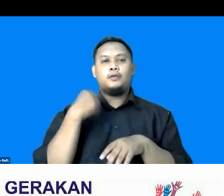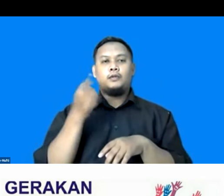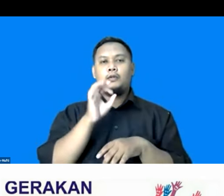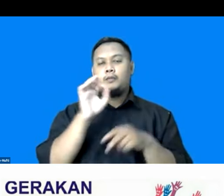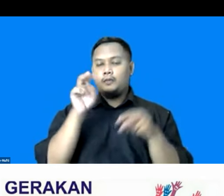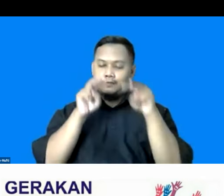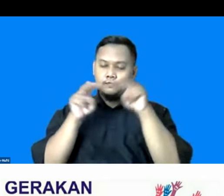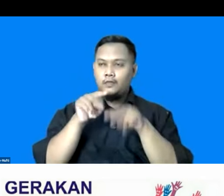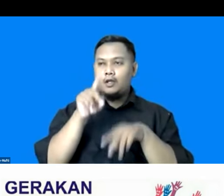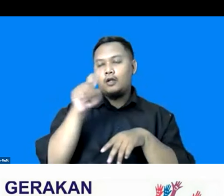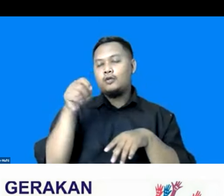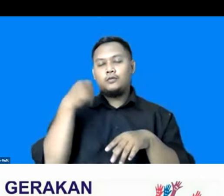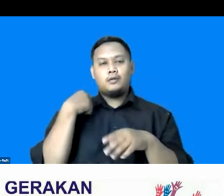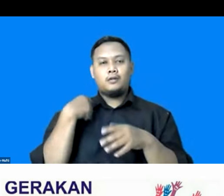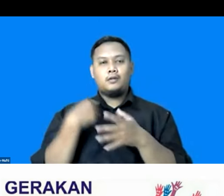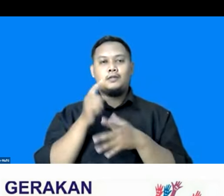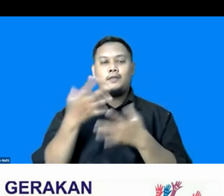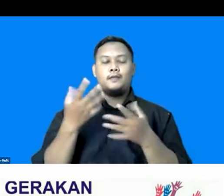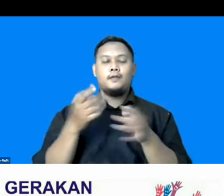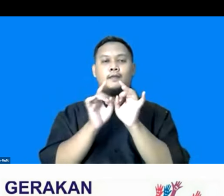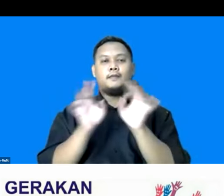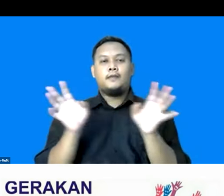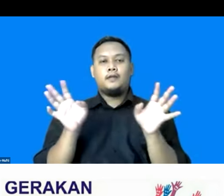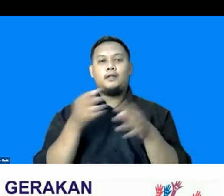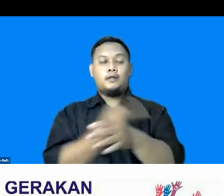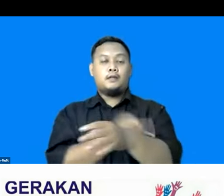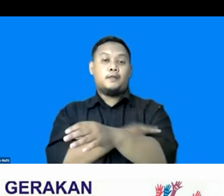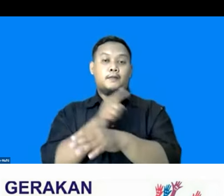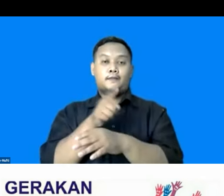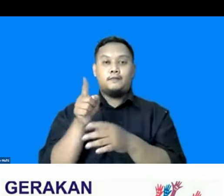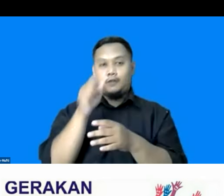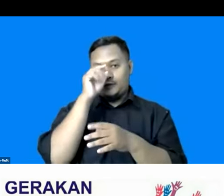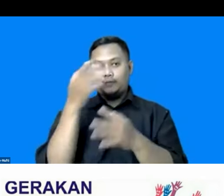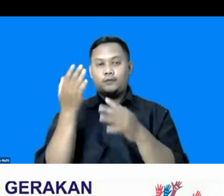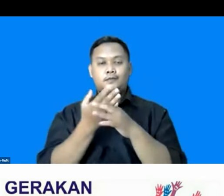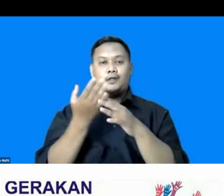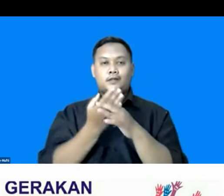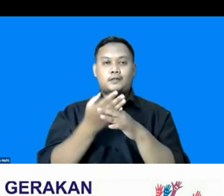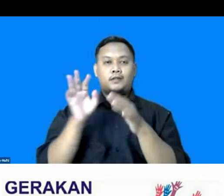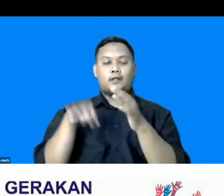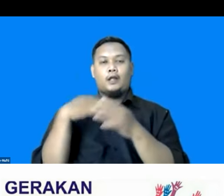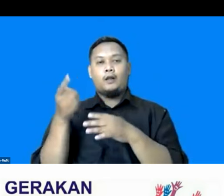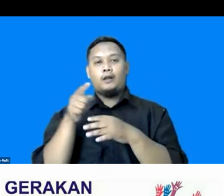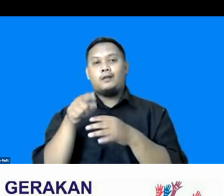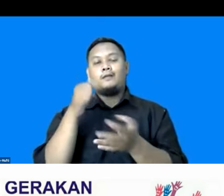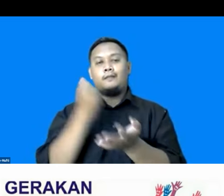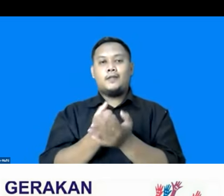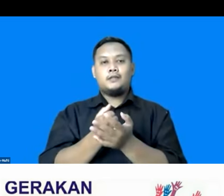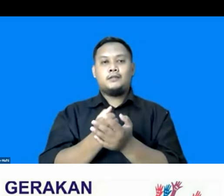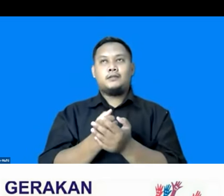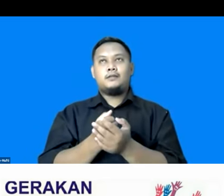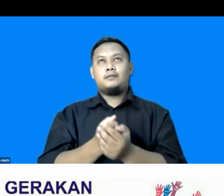tapi harusnya pasti ada, karena perbedaan kemampuan mereka untuk mengakses keluar itu pasti kan